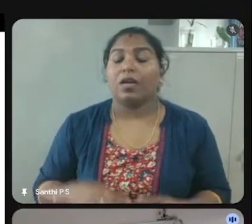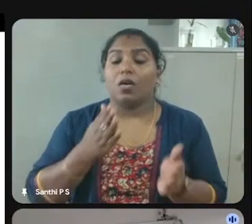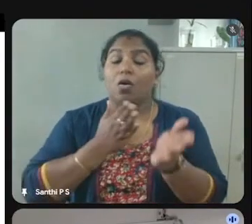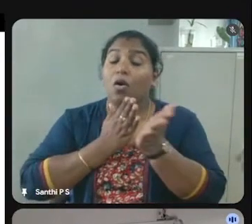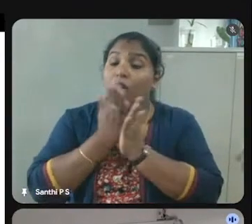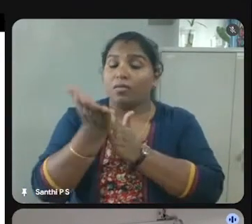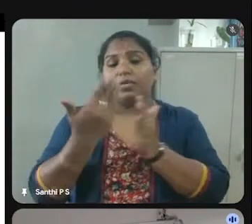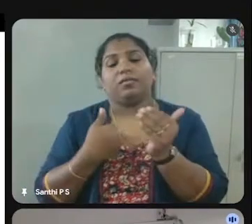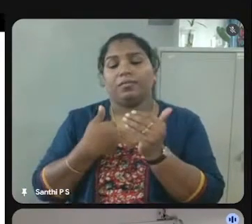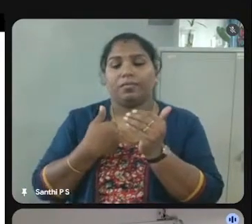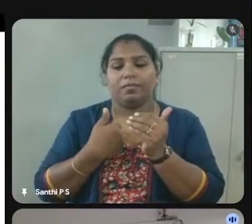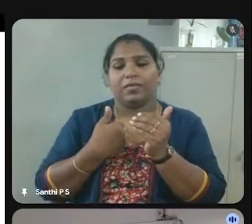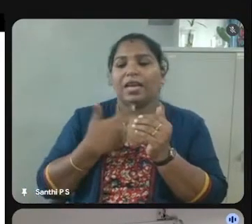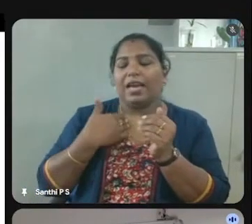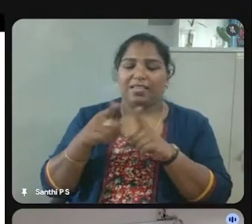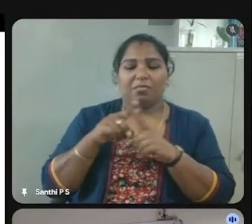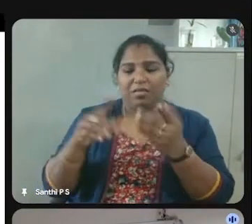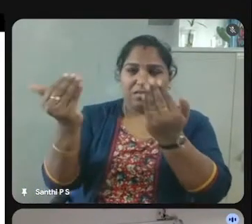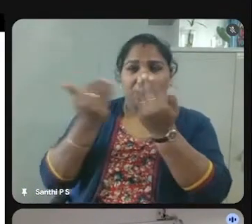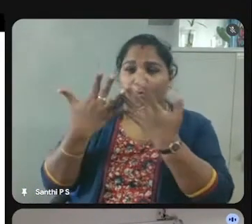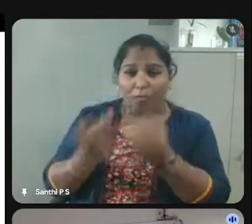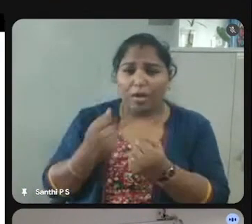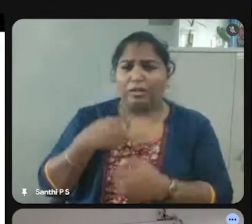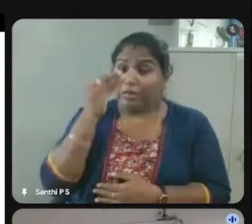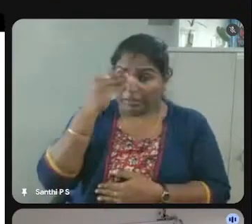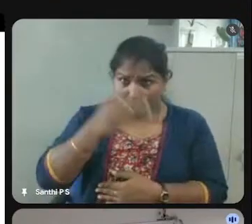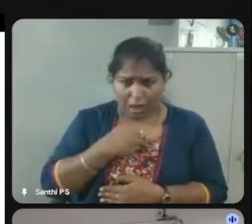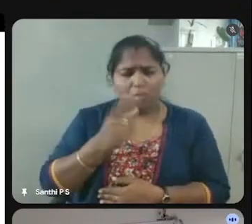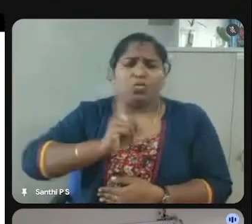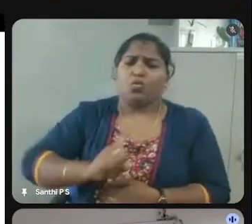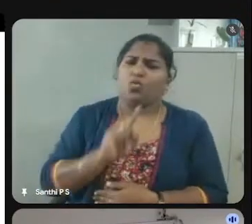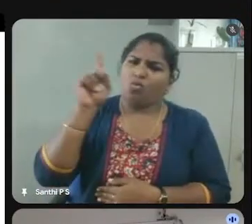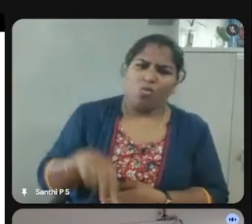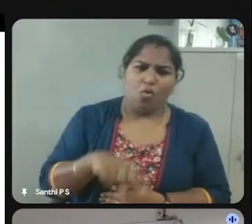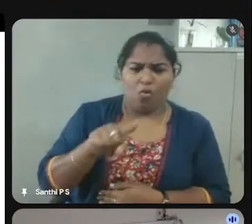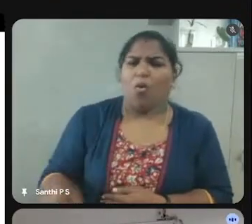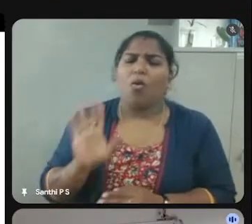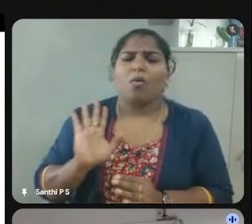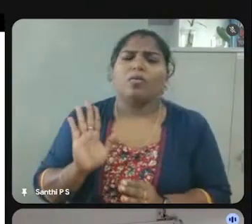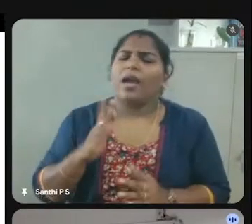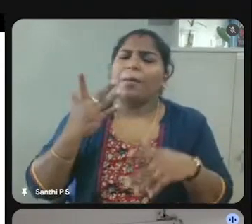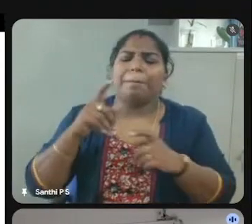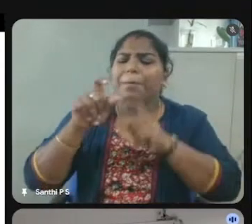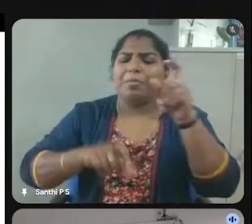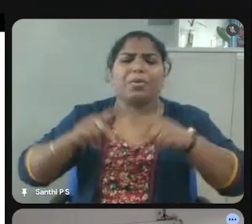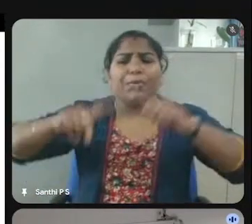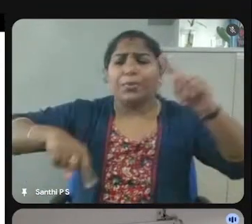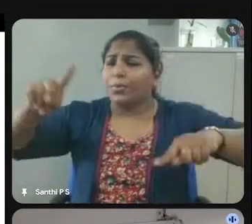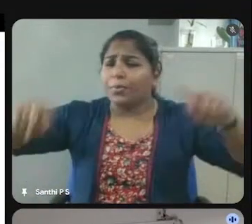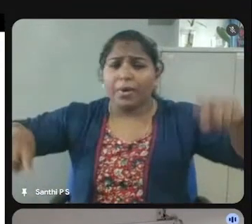ചോദിക്കുന്നതിൽ ഒരിക്കലും ഒരു ഷെയിം, ഒരു നാണക്കേട് വിചാരിക്കേണ്ട ഒരു ആവശ്യമില്ല. കാര്യം ഓരോരുത്തരുടെയും ഈ പറഞ്ഞ വ്യക്തികളുടെ വ്യത്യാസങ്ങൾക്കനുസരിച്ച്